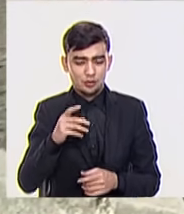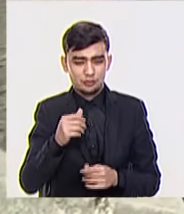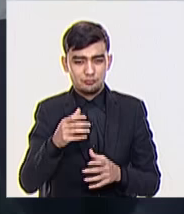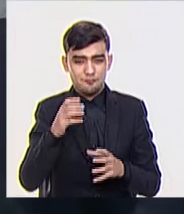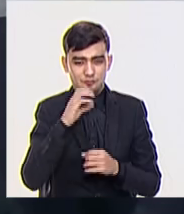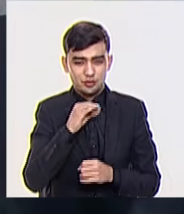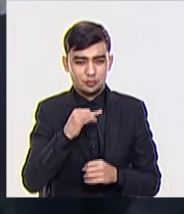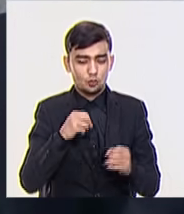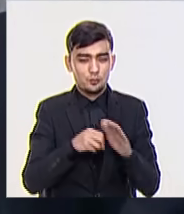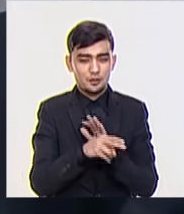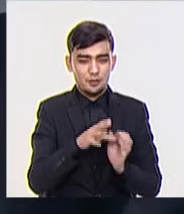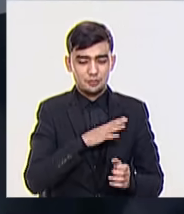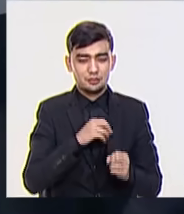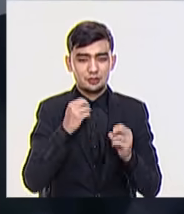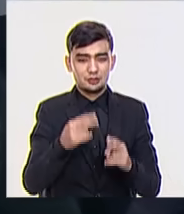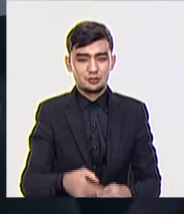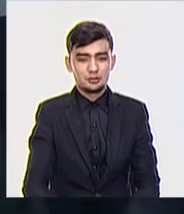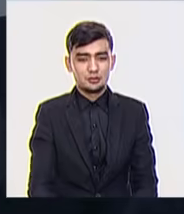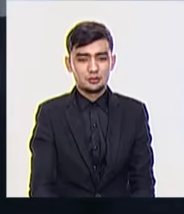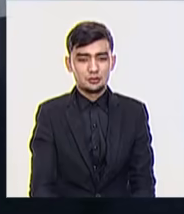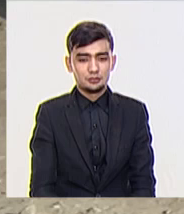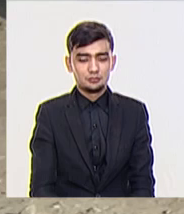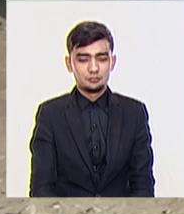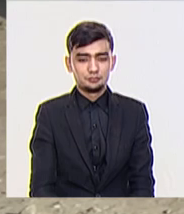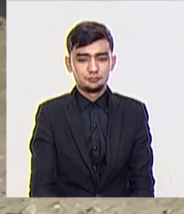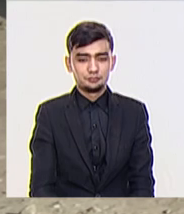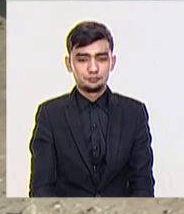отырған ба? Негізде сұрақ жоқ деп қарамай қайтарып жіберді.